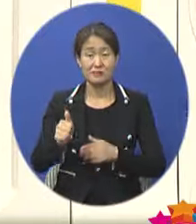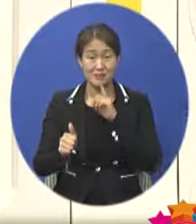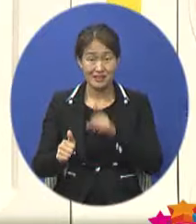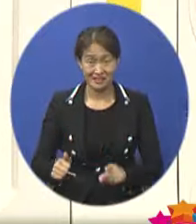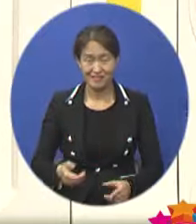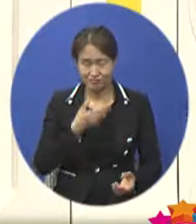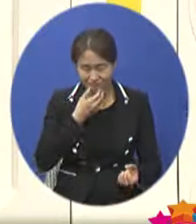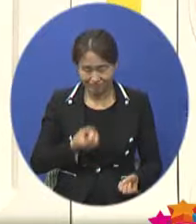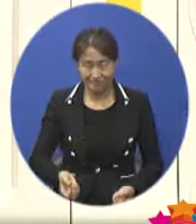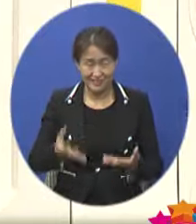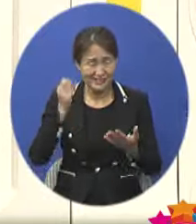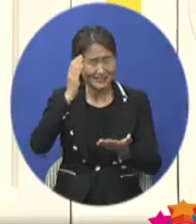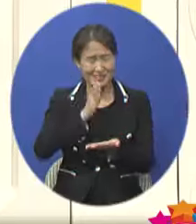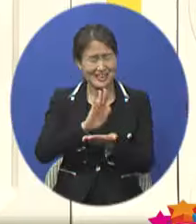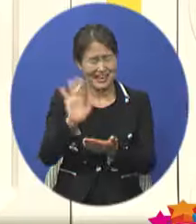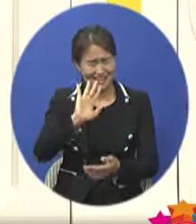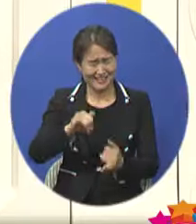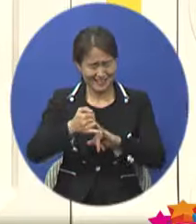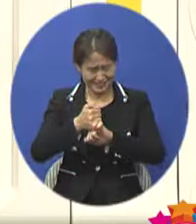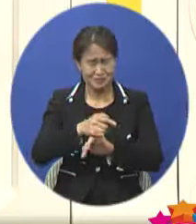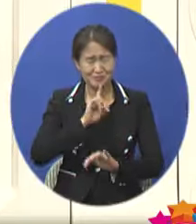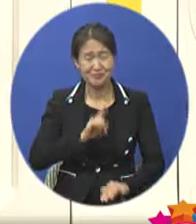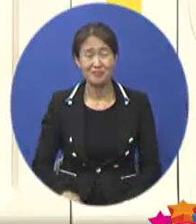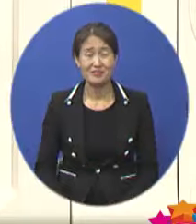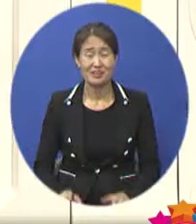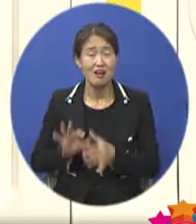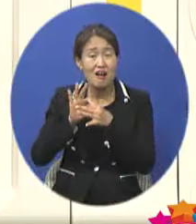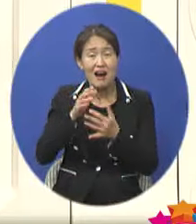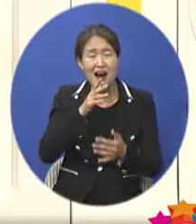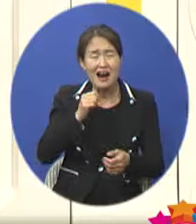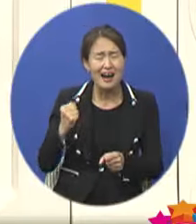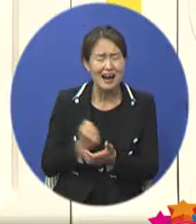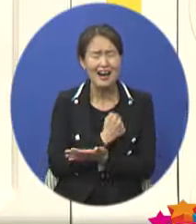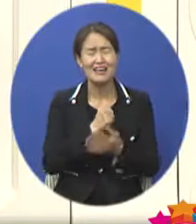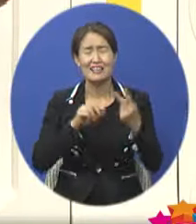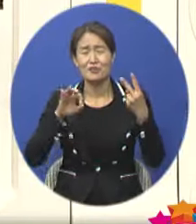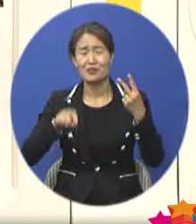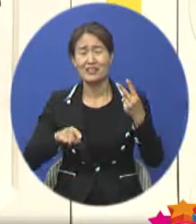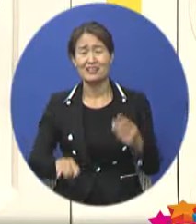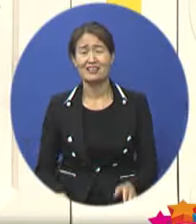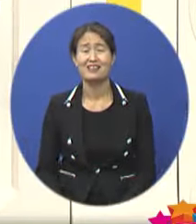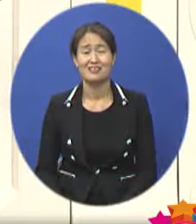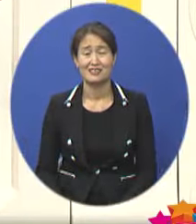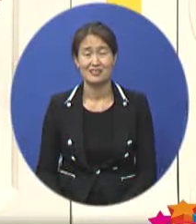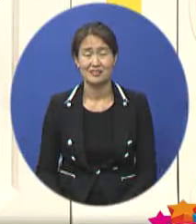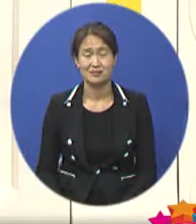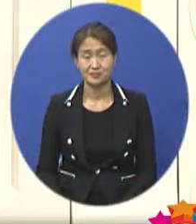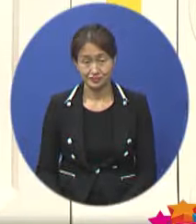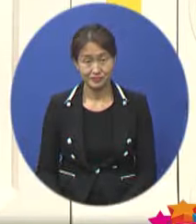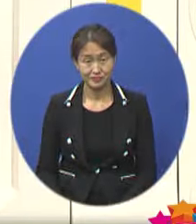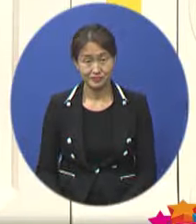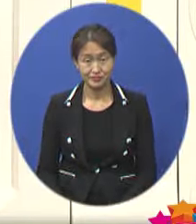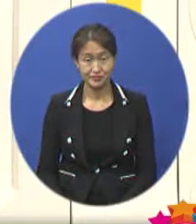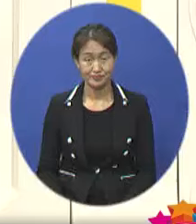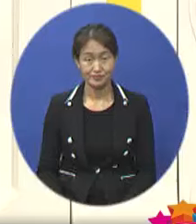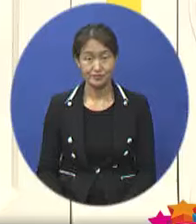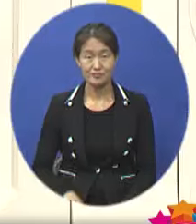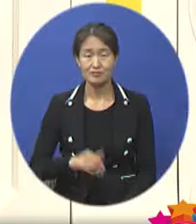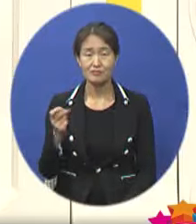이제 잊어버리지 않겠습니다. 네. 네. 자, 계속해서 아차상 발표해드릴게요. 네, 아차상!